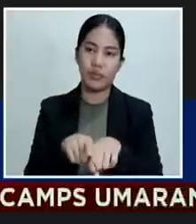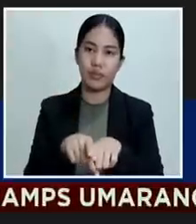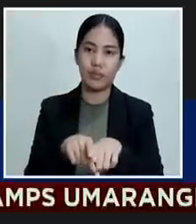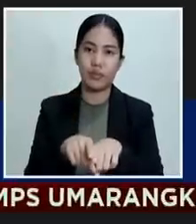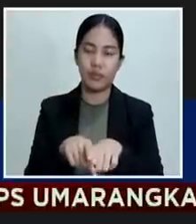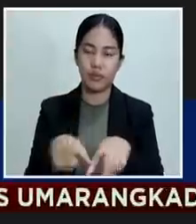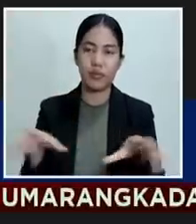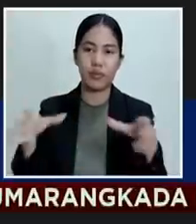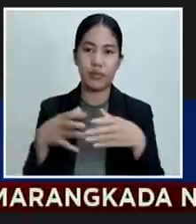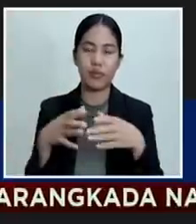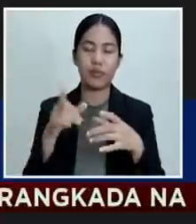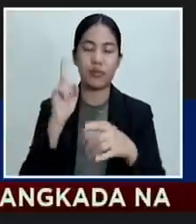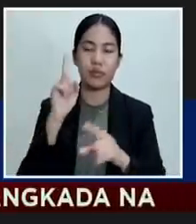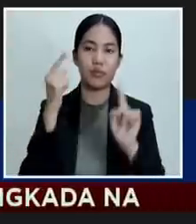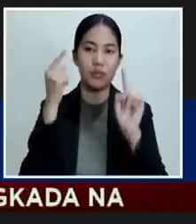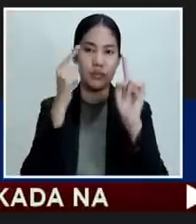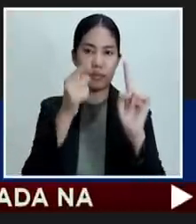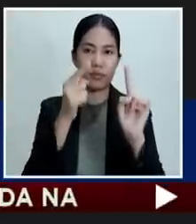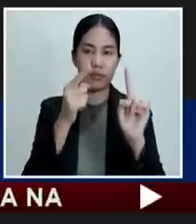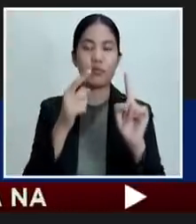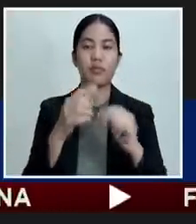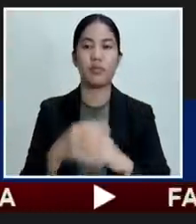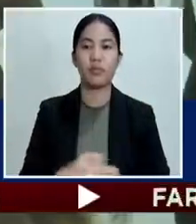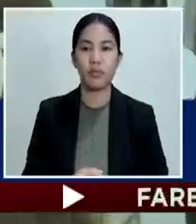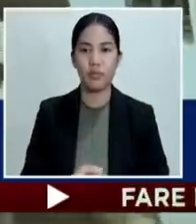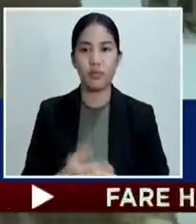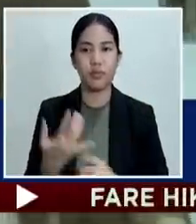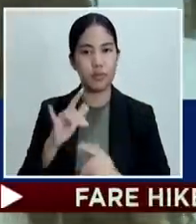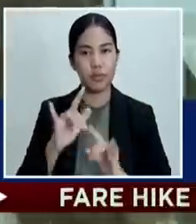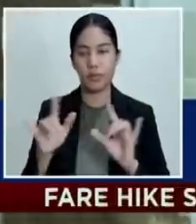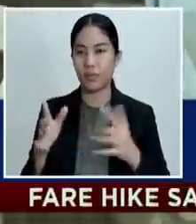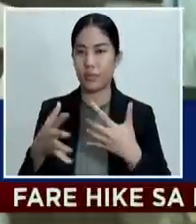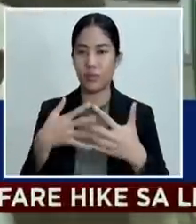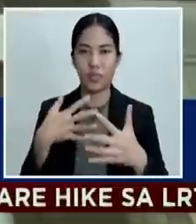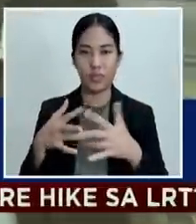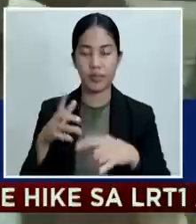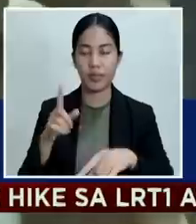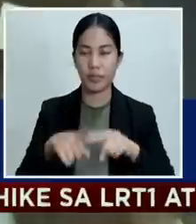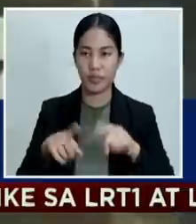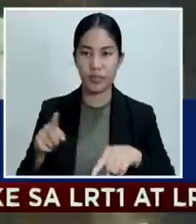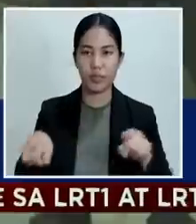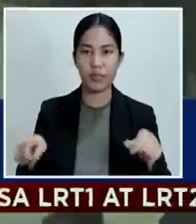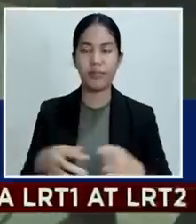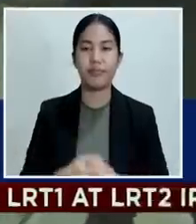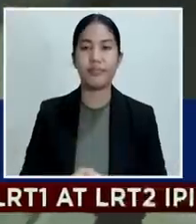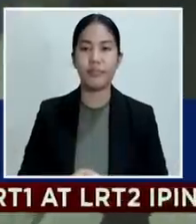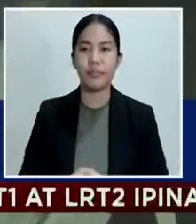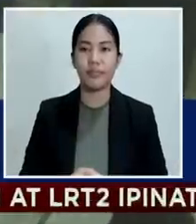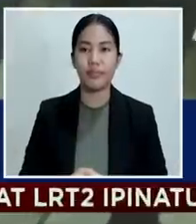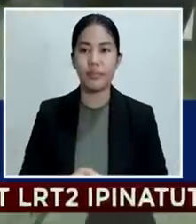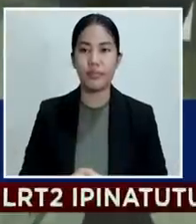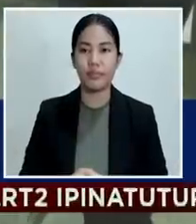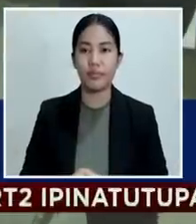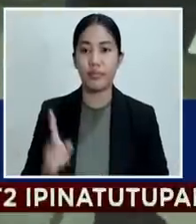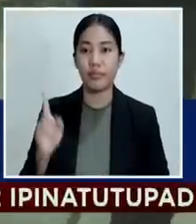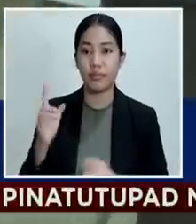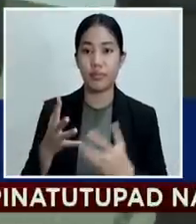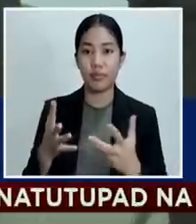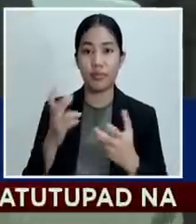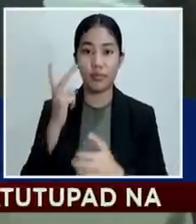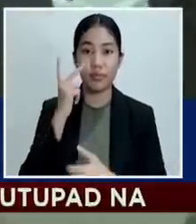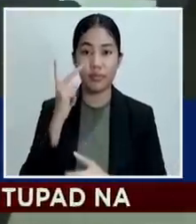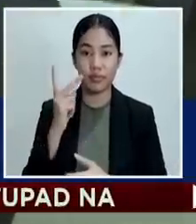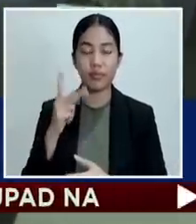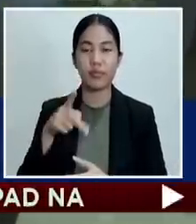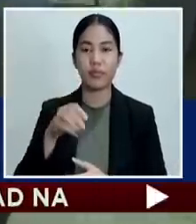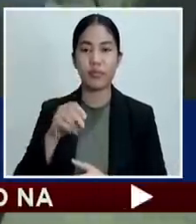na magmahalan despite all of differences. Isa sa mga nais makita ni Jomar si Pope Francis na dadalo sa